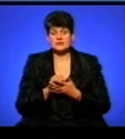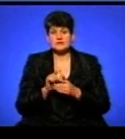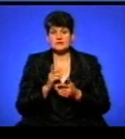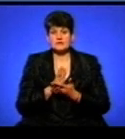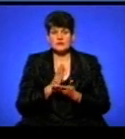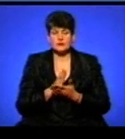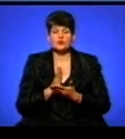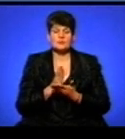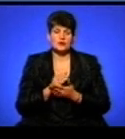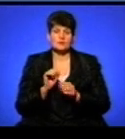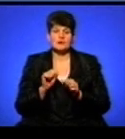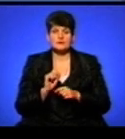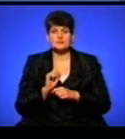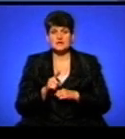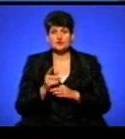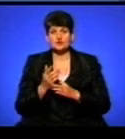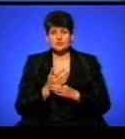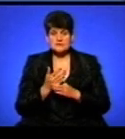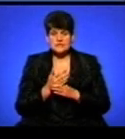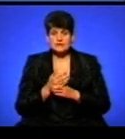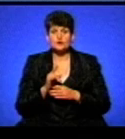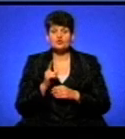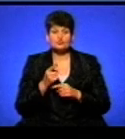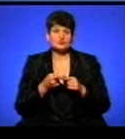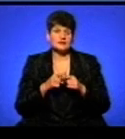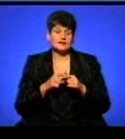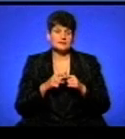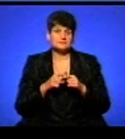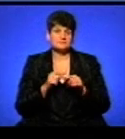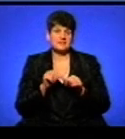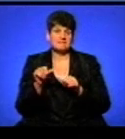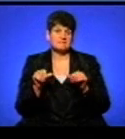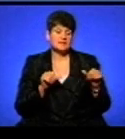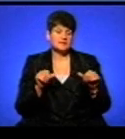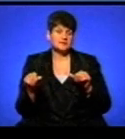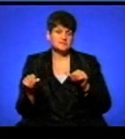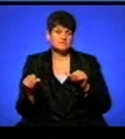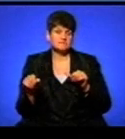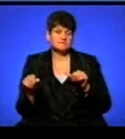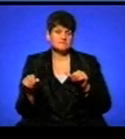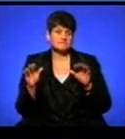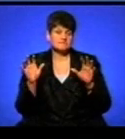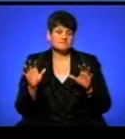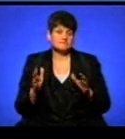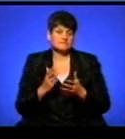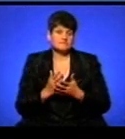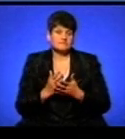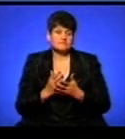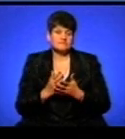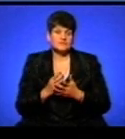мають право на призначення субсидії. Чому така градація законодавець поставив? Тому що